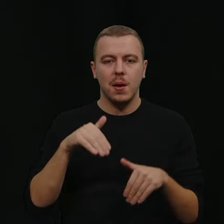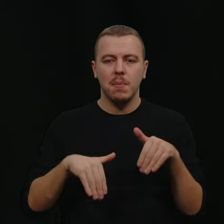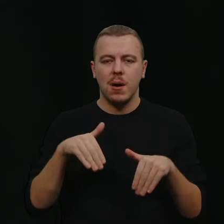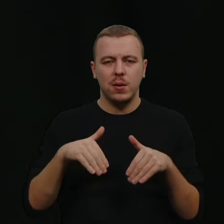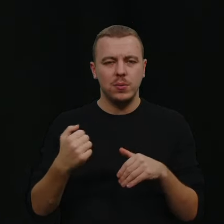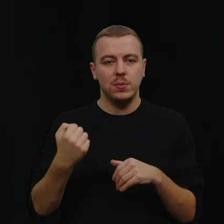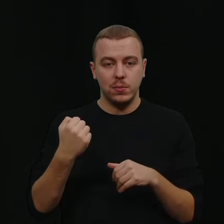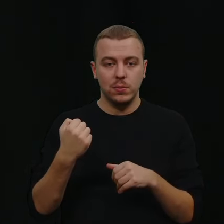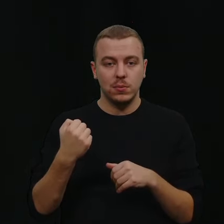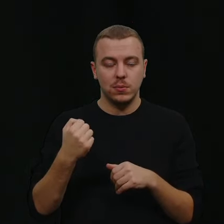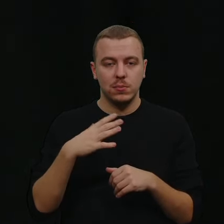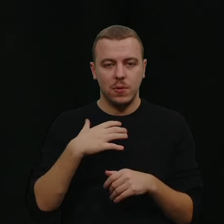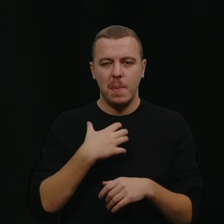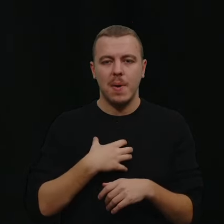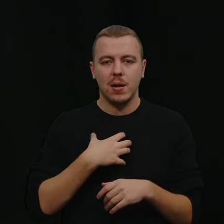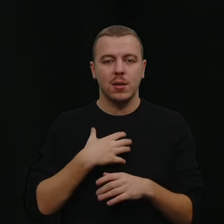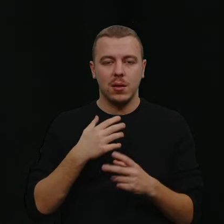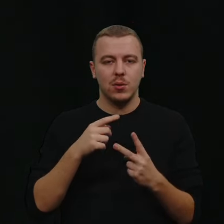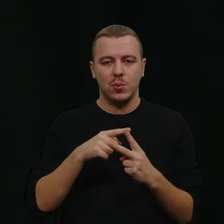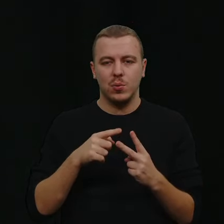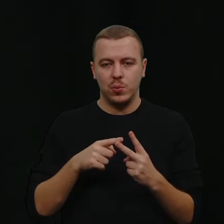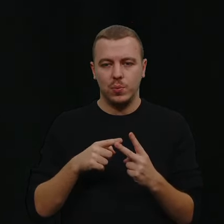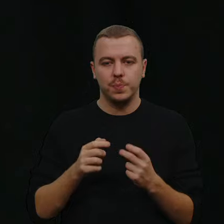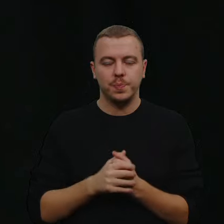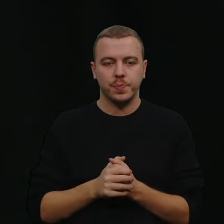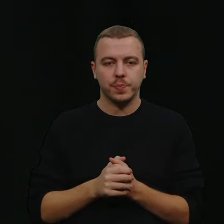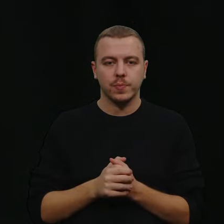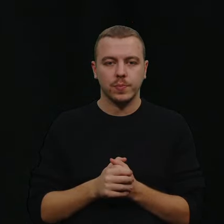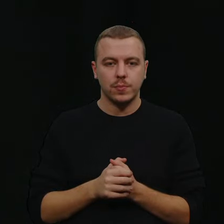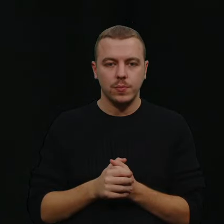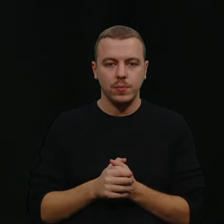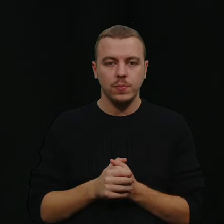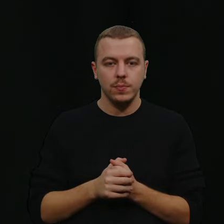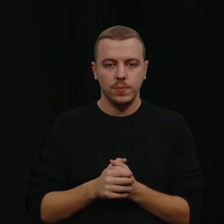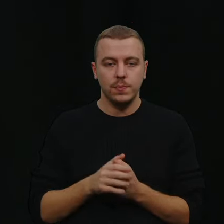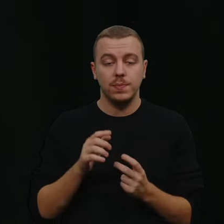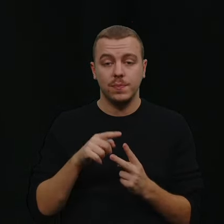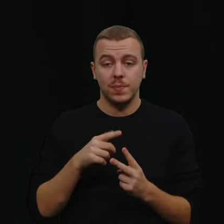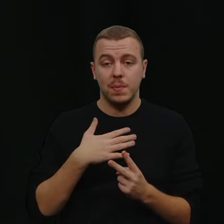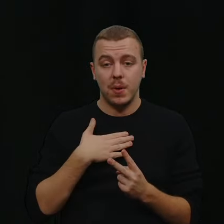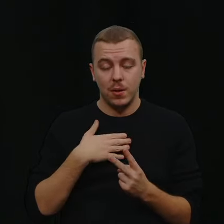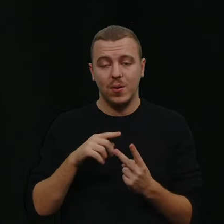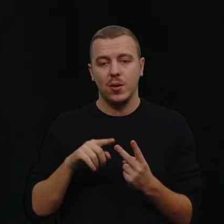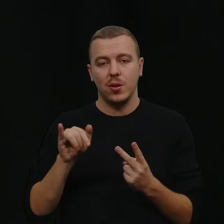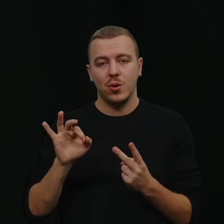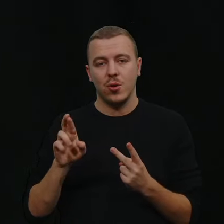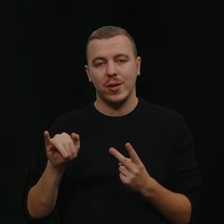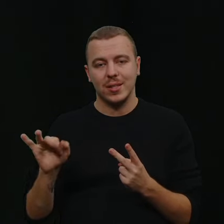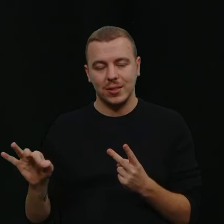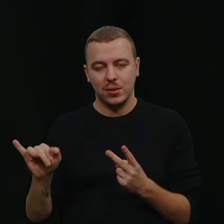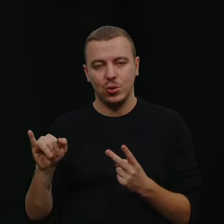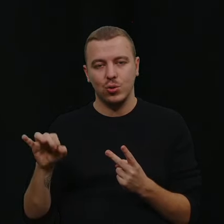vyko pagrinde dviejuose, tai pasakyčiau, kandidatuose, tai mano ir Jorio